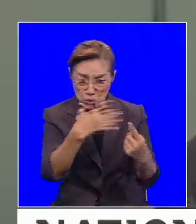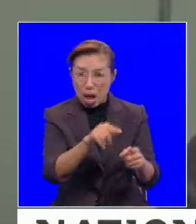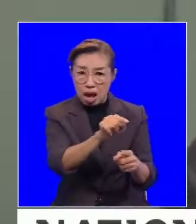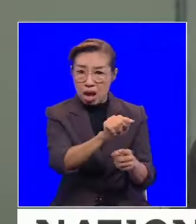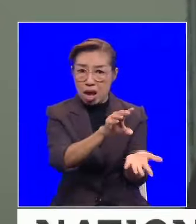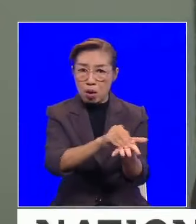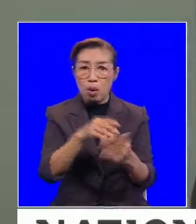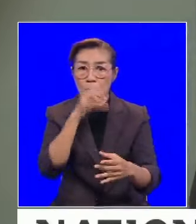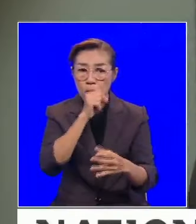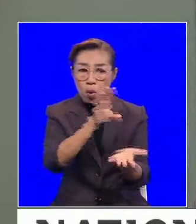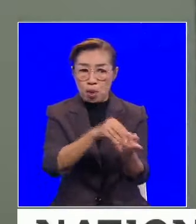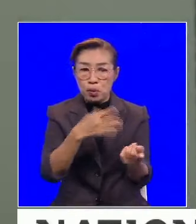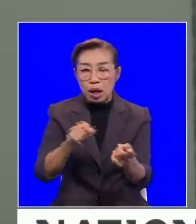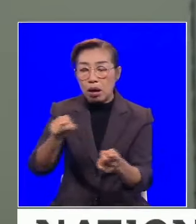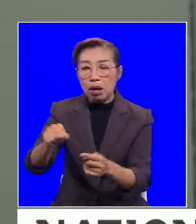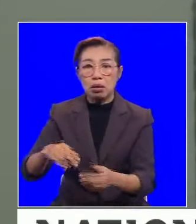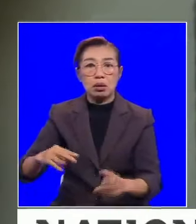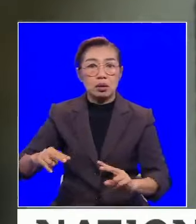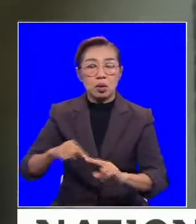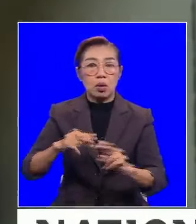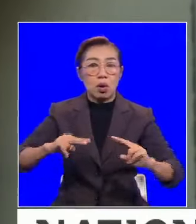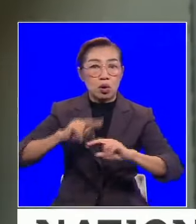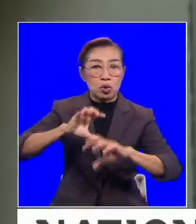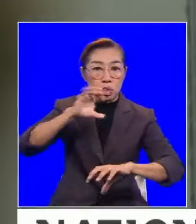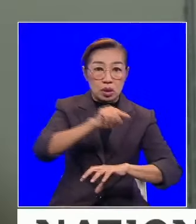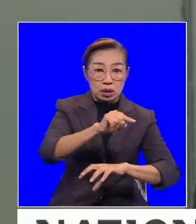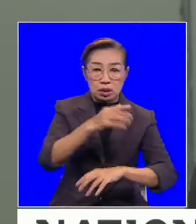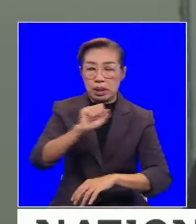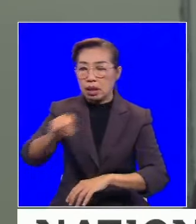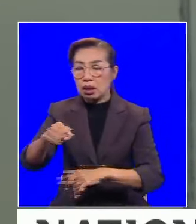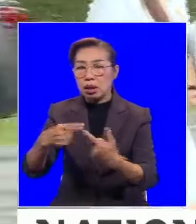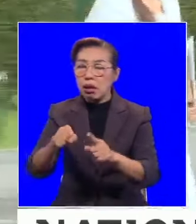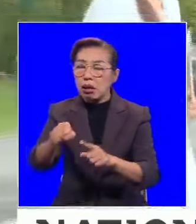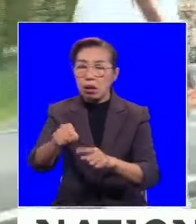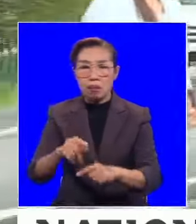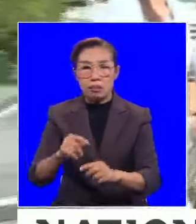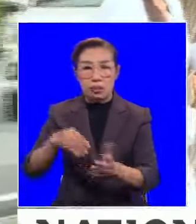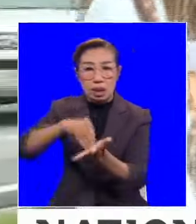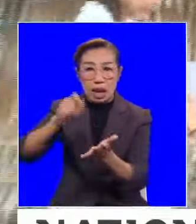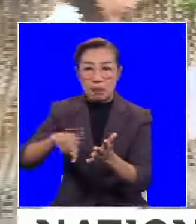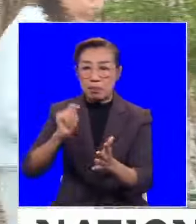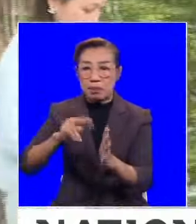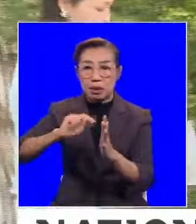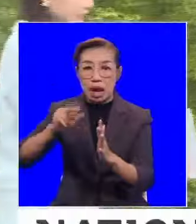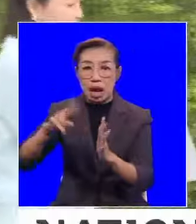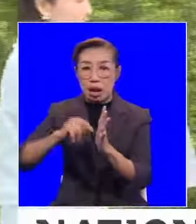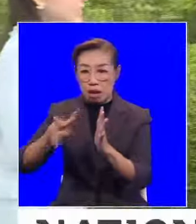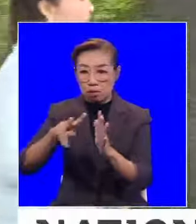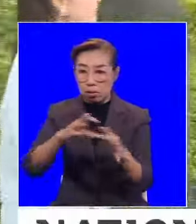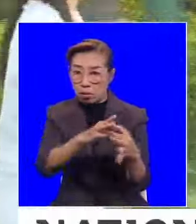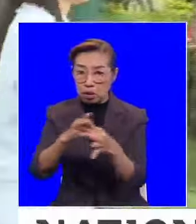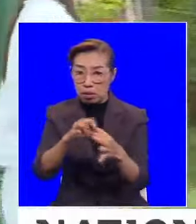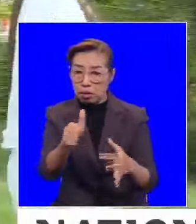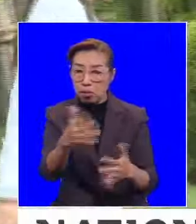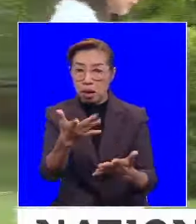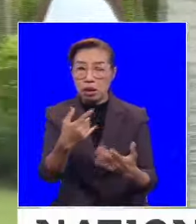ข้อมูลเป็นมหาดไทยแต่ระบบอาจจะเป็นเรื่อง DE เนี่ยนะครับคุณอนุทินชาญวีรกูลครับรัฐมนตรีว่าการมหาดไทยนะครับบอกว่าการลงทะเบียน